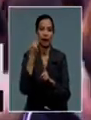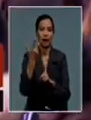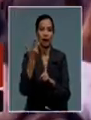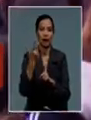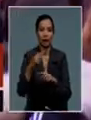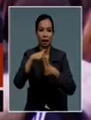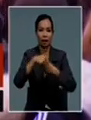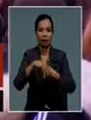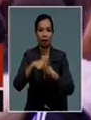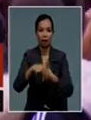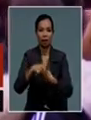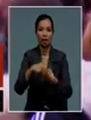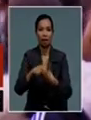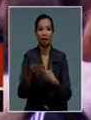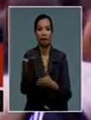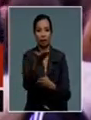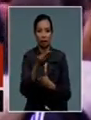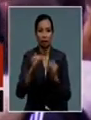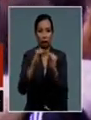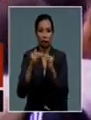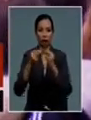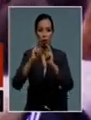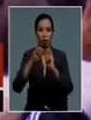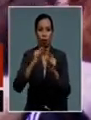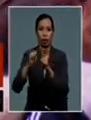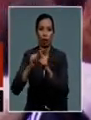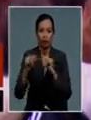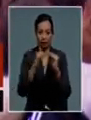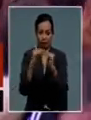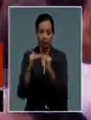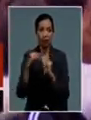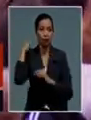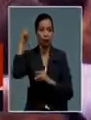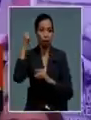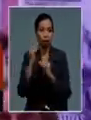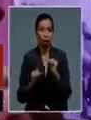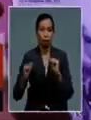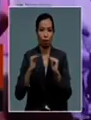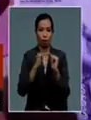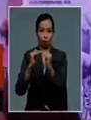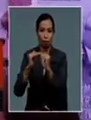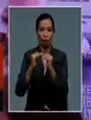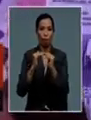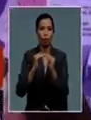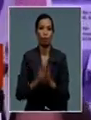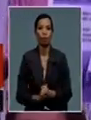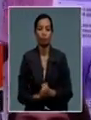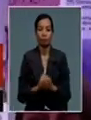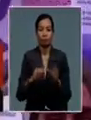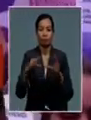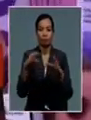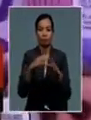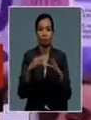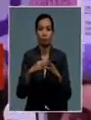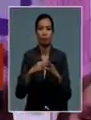พื่อรณรงค์และเรียกร้องในประเด็นต่างๆเกี่ยวกับสิทธิสตรีและความเท่าเทียมทางเพศโดยในกรุงมาดริดของ